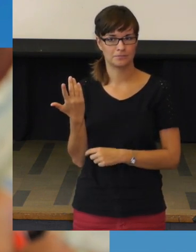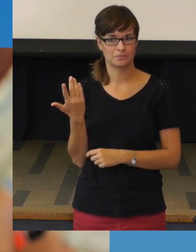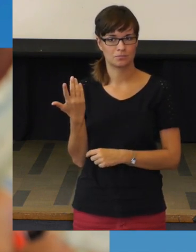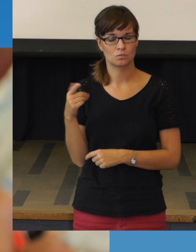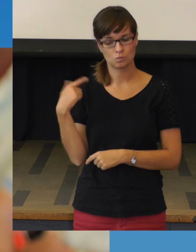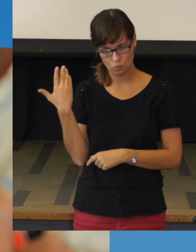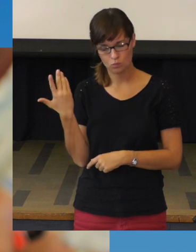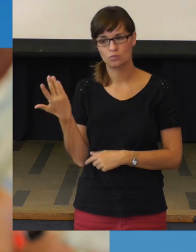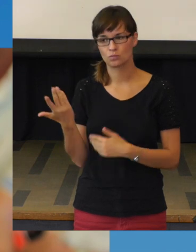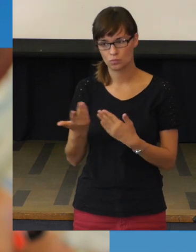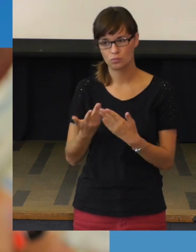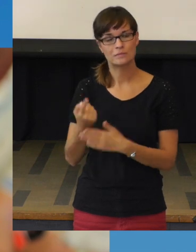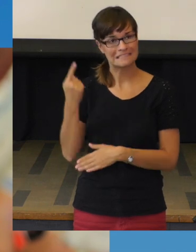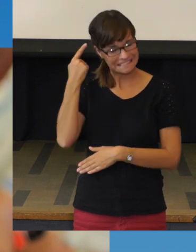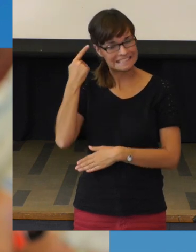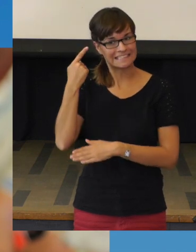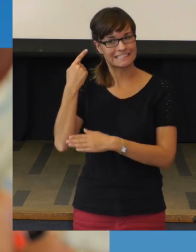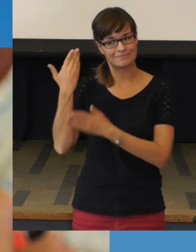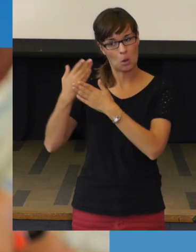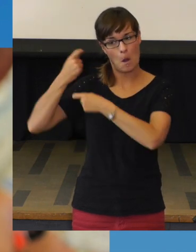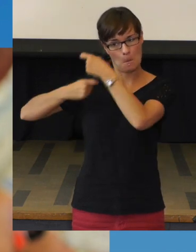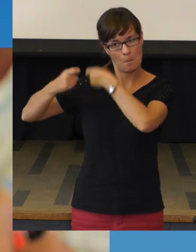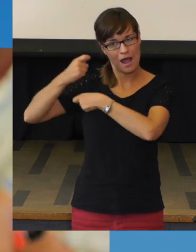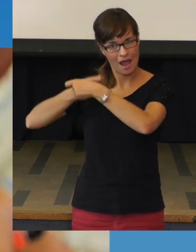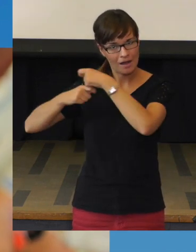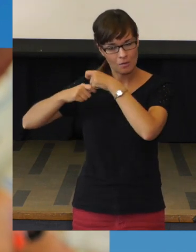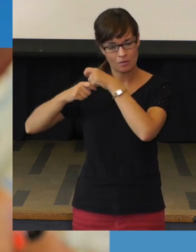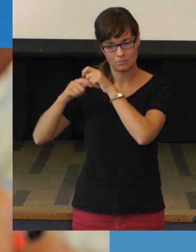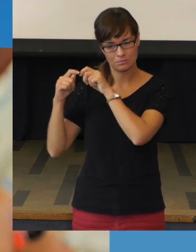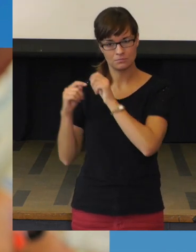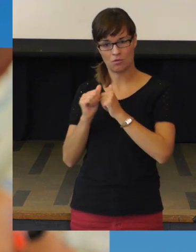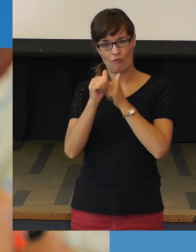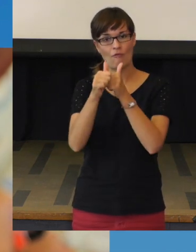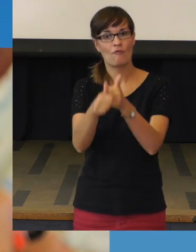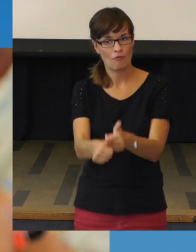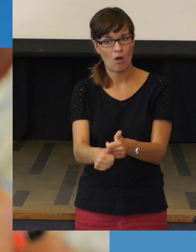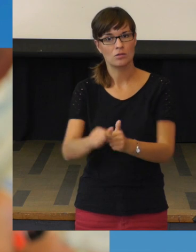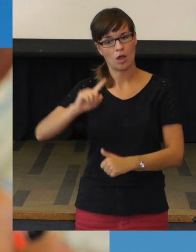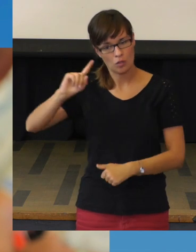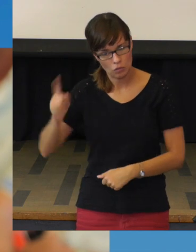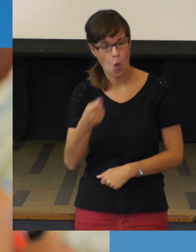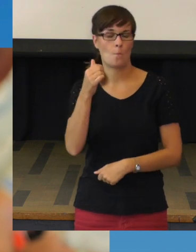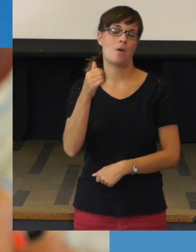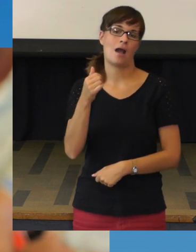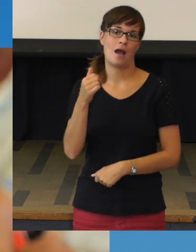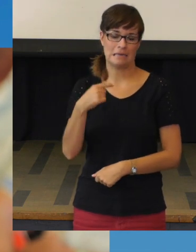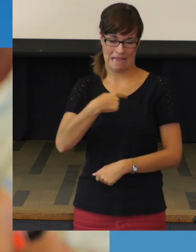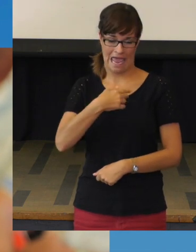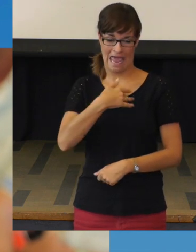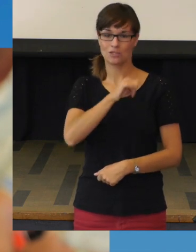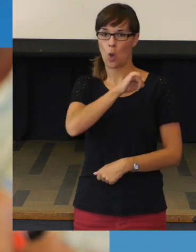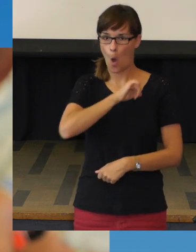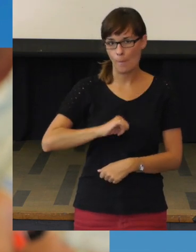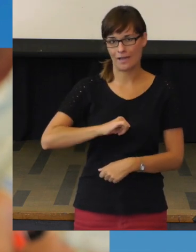sagen wir mal, ein Grund gewesen, dass bei mir eine weitere Operation am